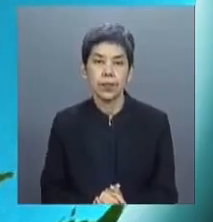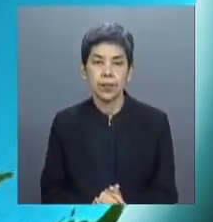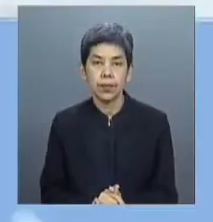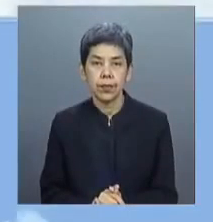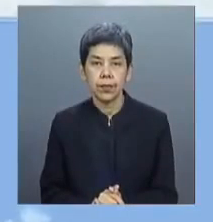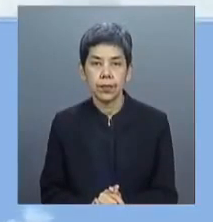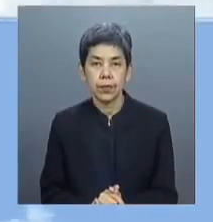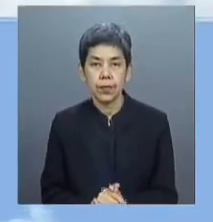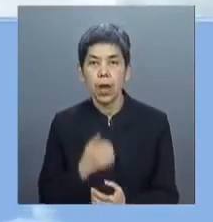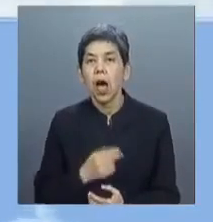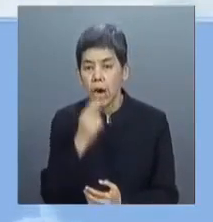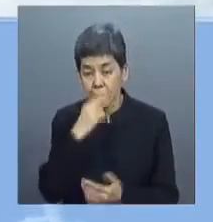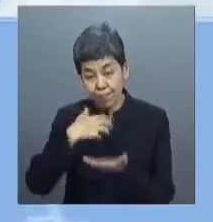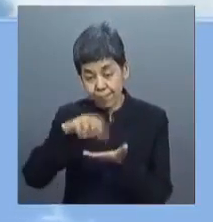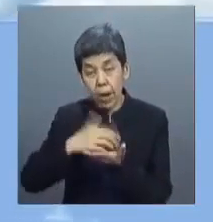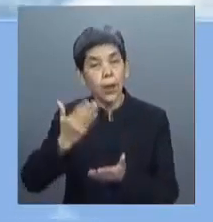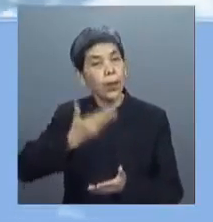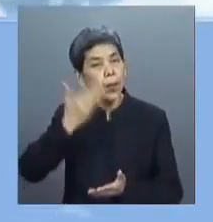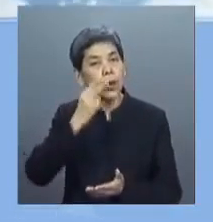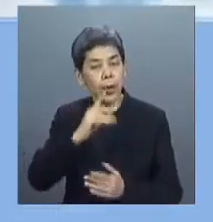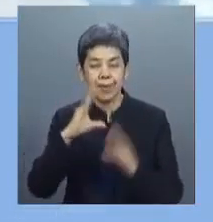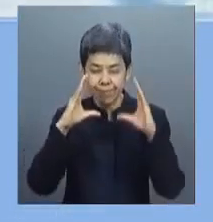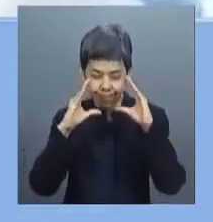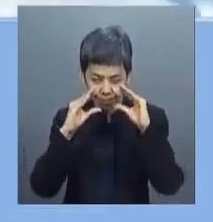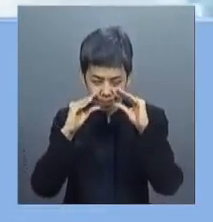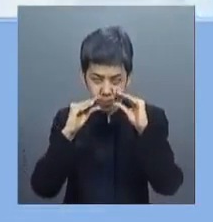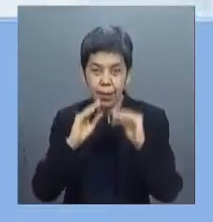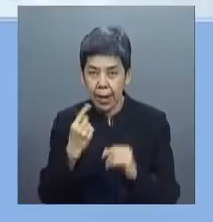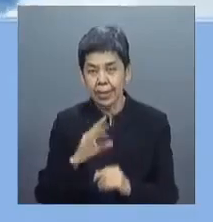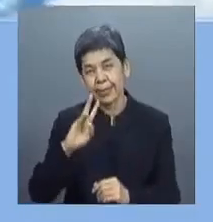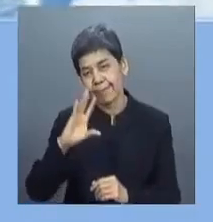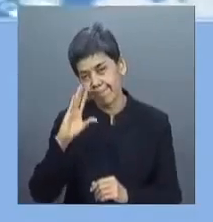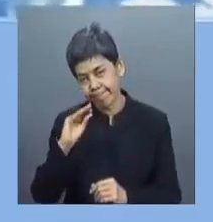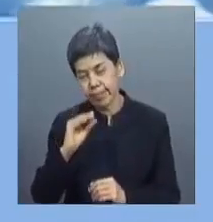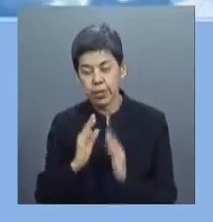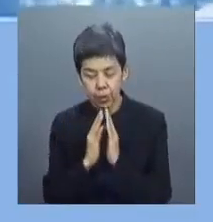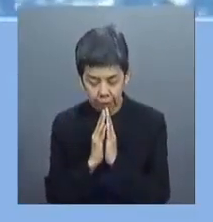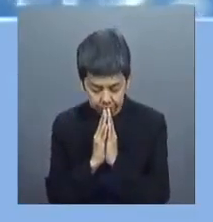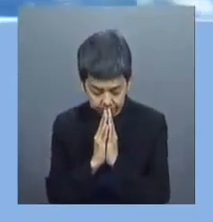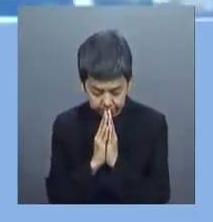กลับมาติดตามรายงานสภาพอากาศได้ใหม่ในข่าวค่ำไทย PBS สวัสดีค่ะ